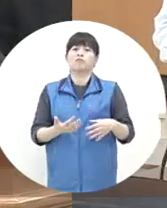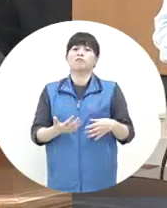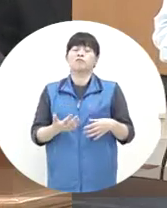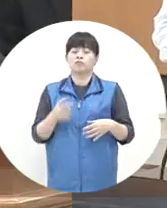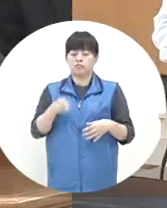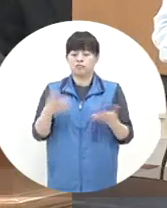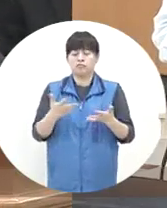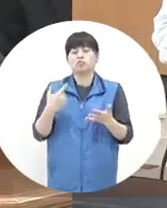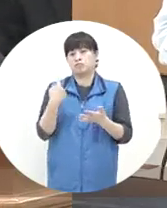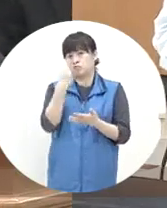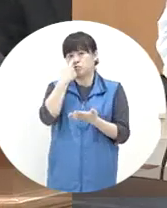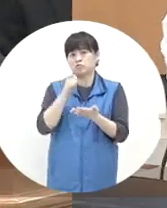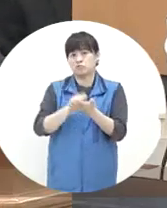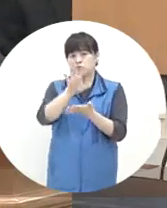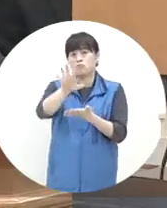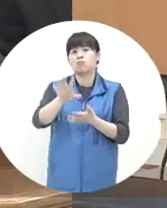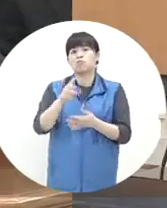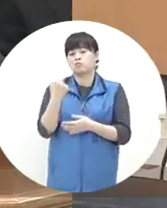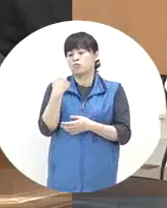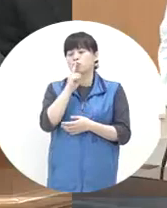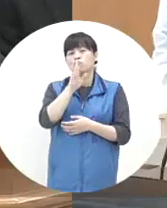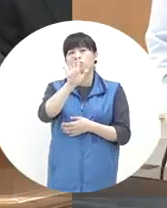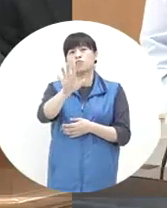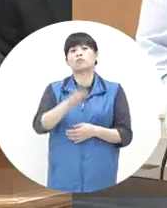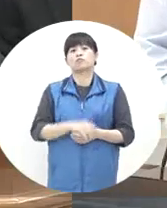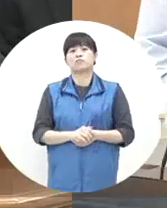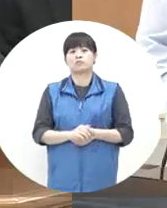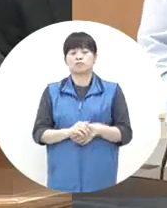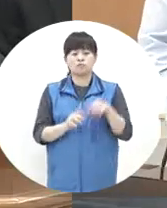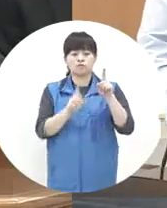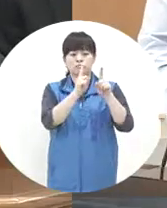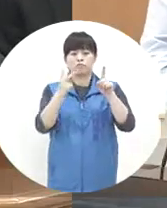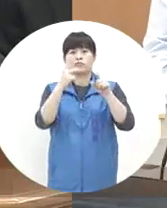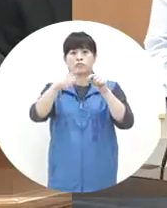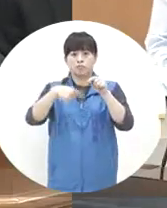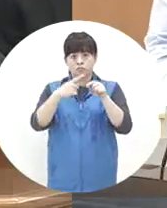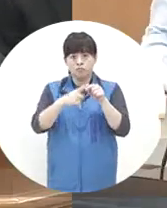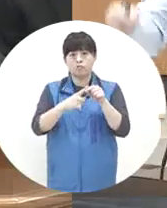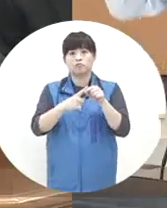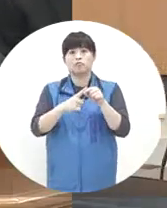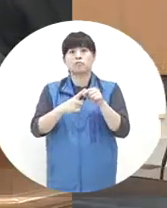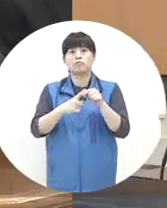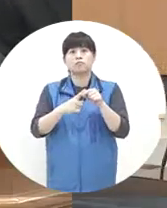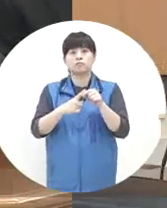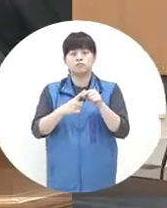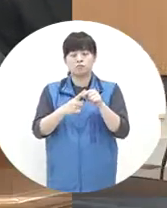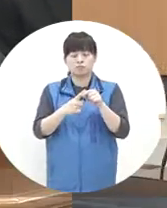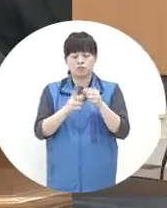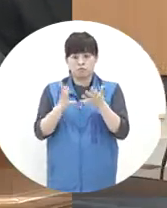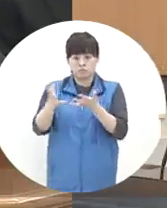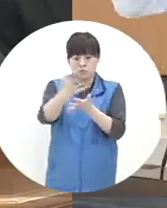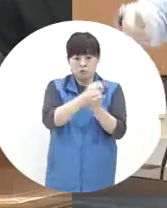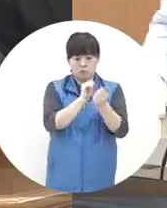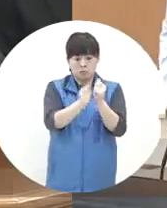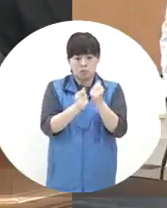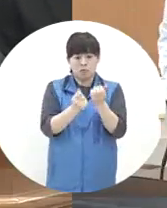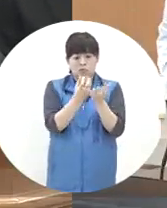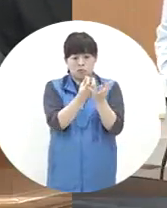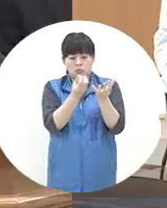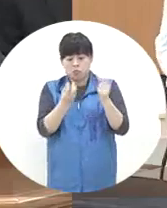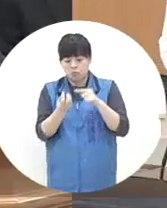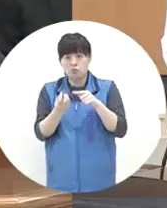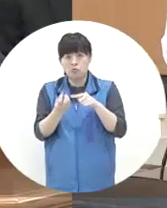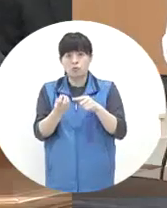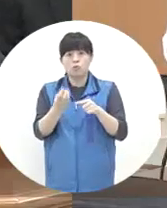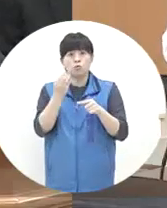天也报告过，也跟议员再说一个说明。 嗯， 在112年的这个统筹分配税款，如果